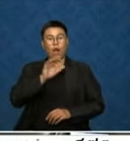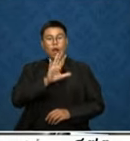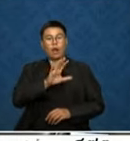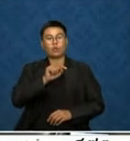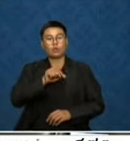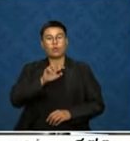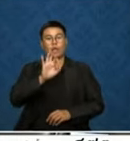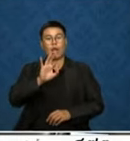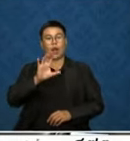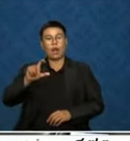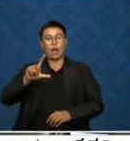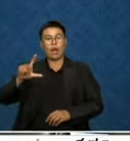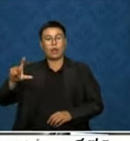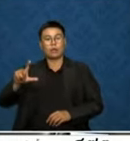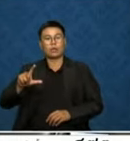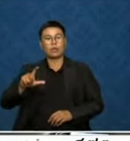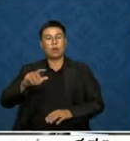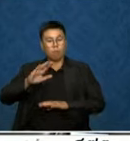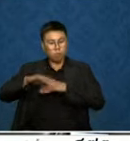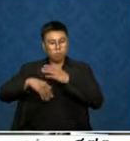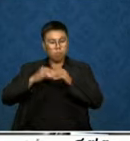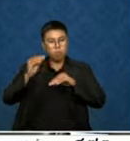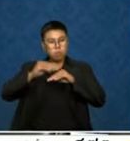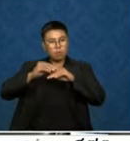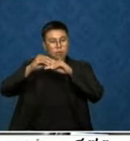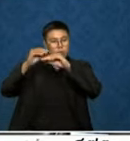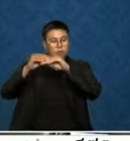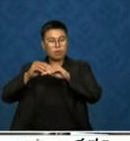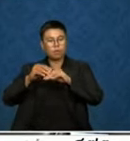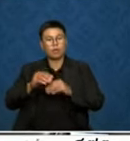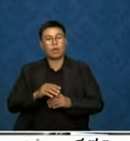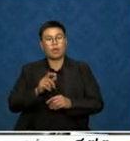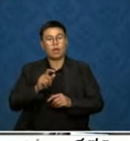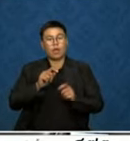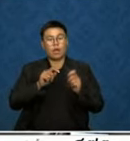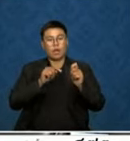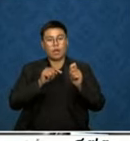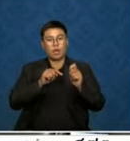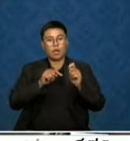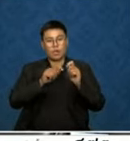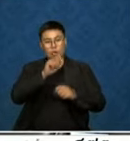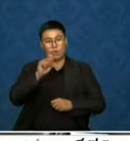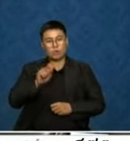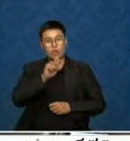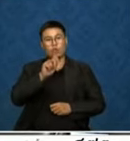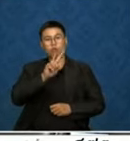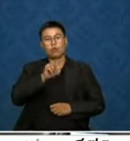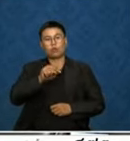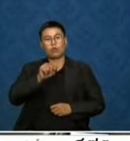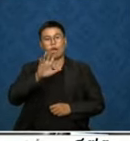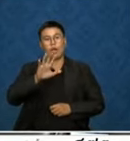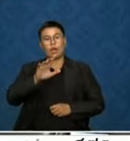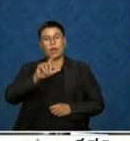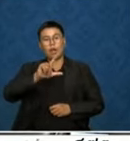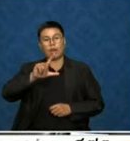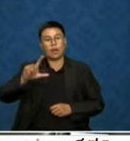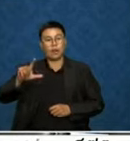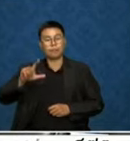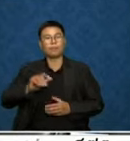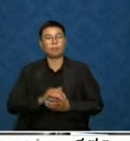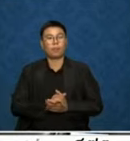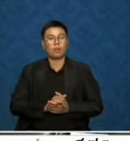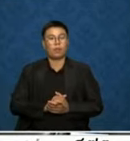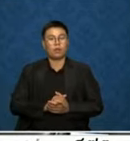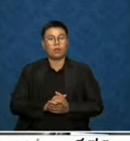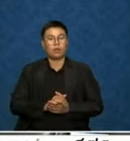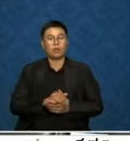5.9 ล้านล้านบาทมันเติบโตขึ้นนะครับแล้วก็ในเอเชียเองเนี่ย 2.5 ล้านอย่างที่เพื่อนสมาชิกก็ได้อภิปรายไปหลายคนนะครับอย่างท่